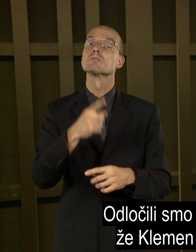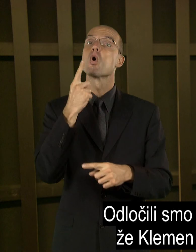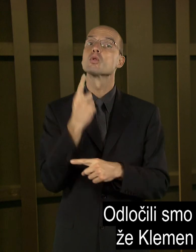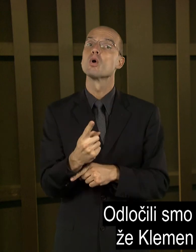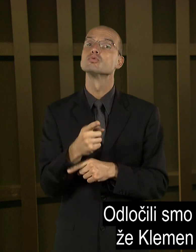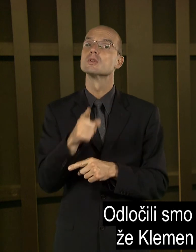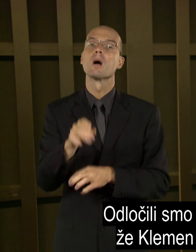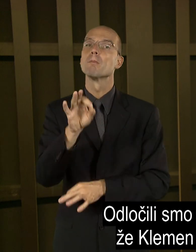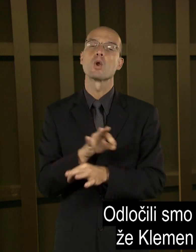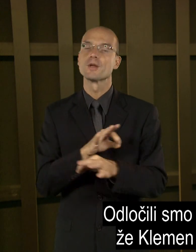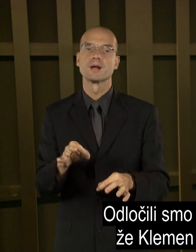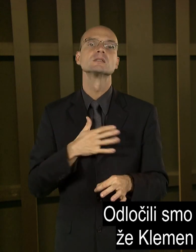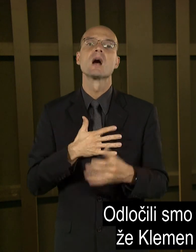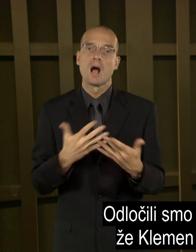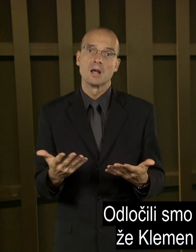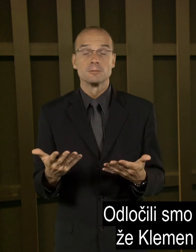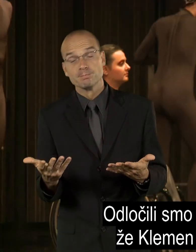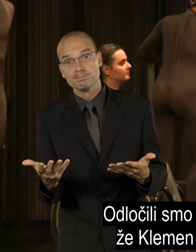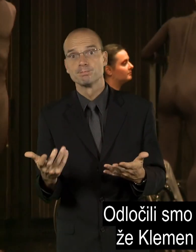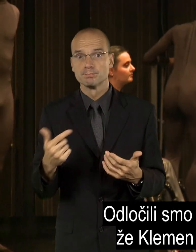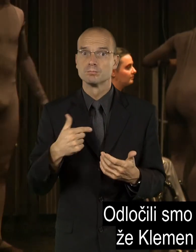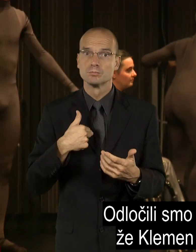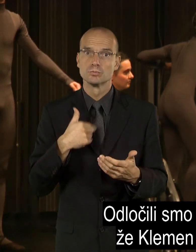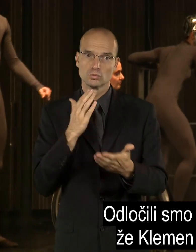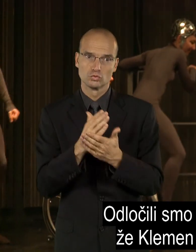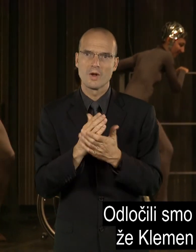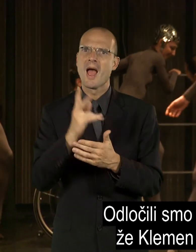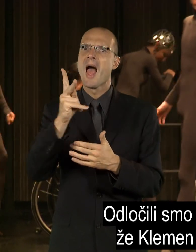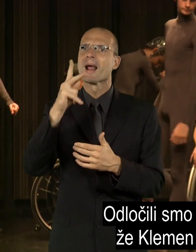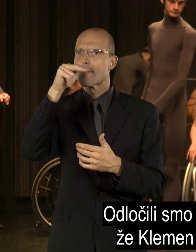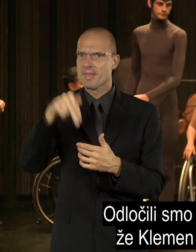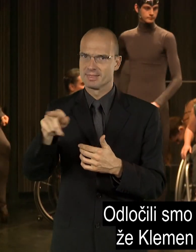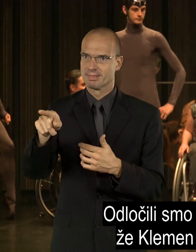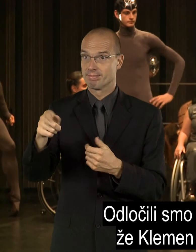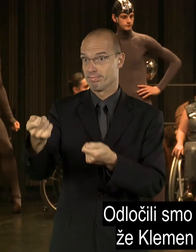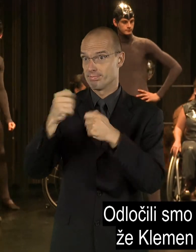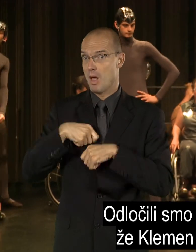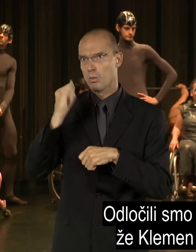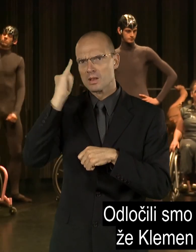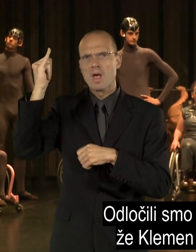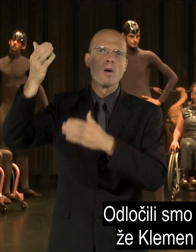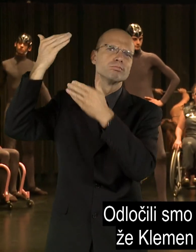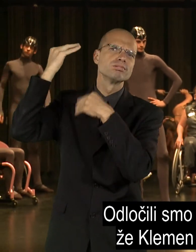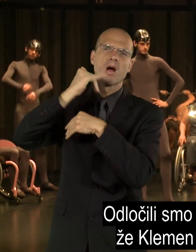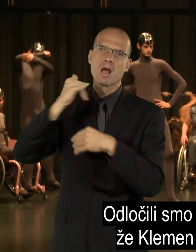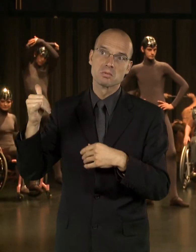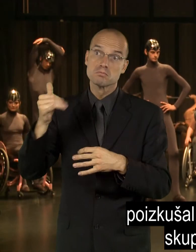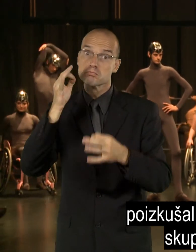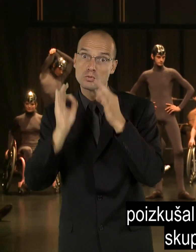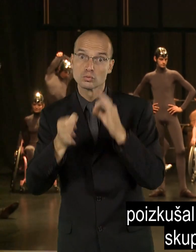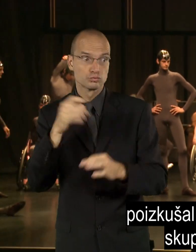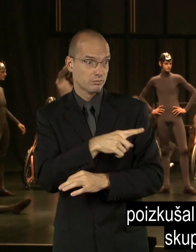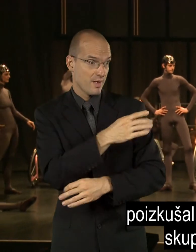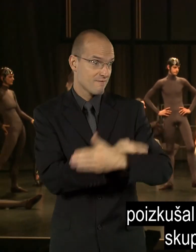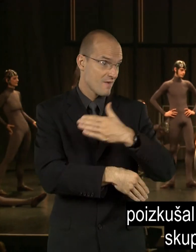Odločili smo se pa za ta projekt zaradi tega, ker je že Klemen je dal idejo pred leti, da bi